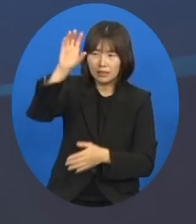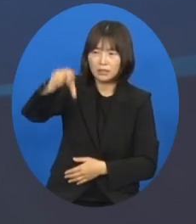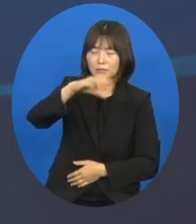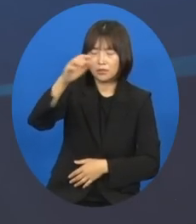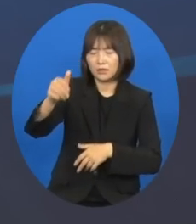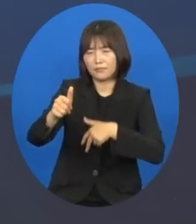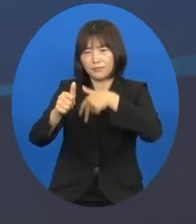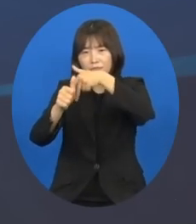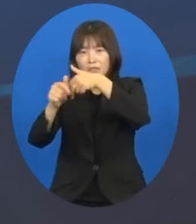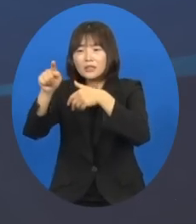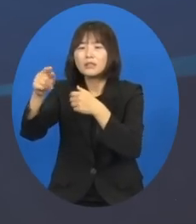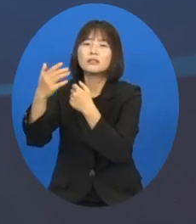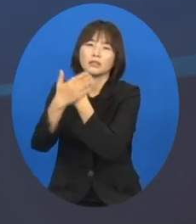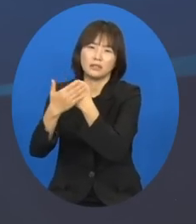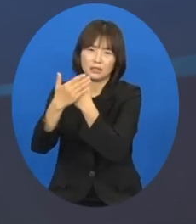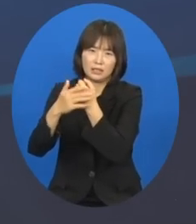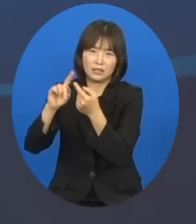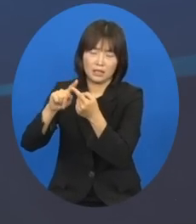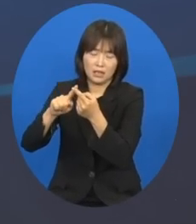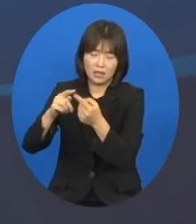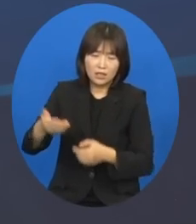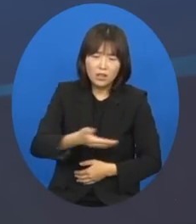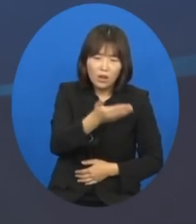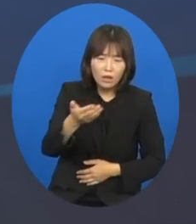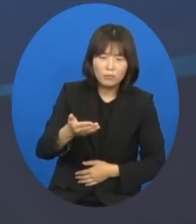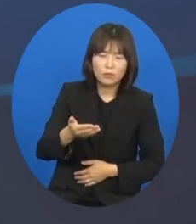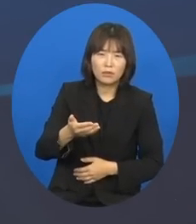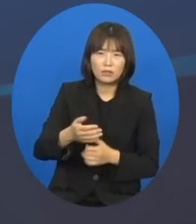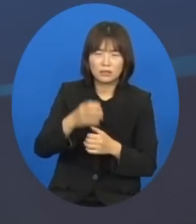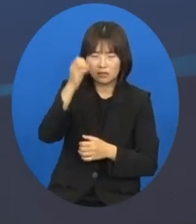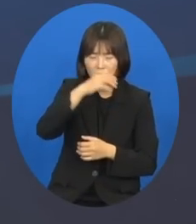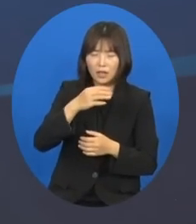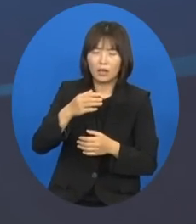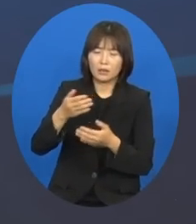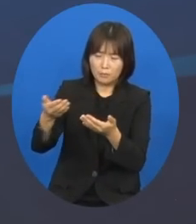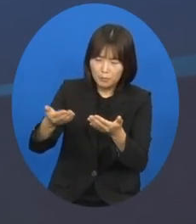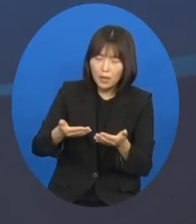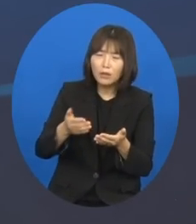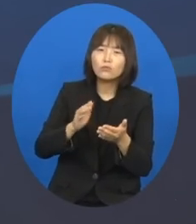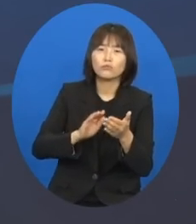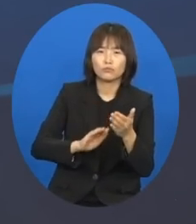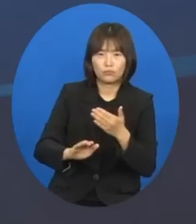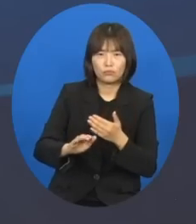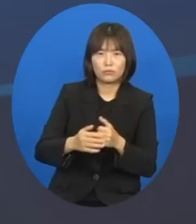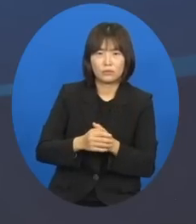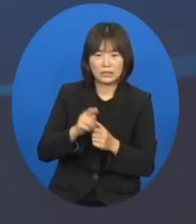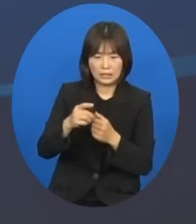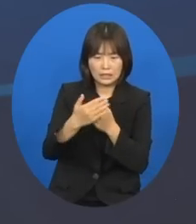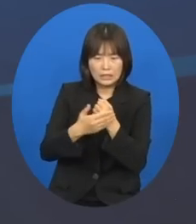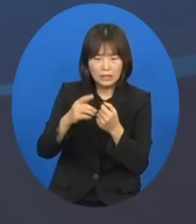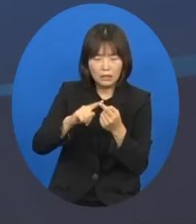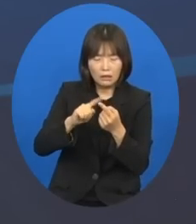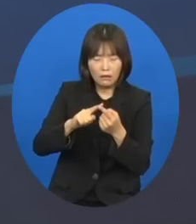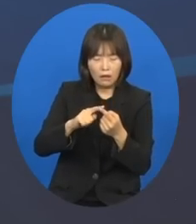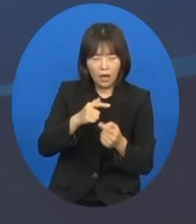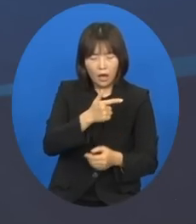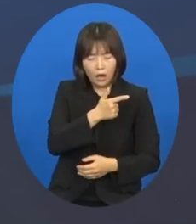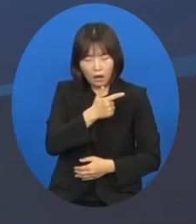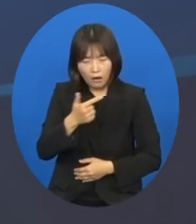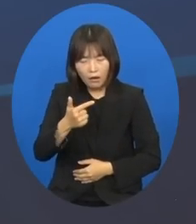은혜를 여러분이 그저 공짜로 받고 난 뒤에 그 은혜가 너무 커서 밤에 잠을 이루지